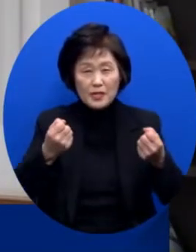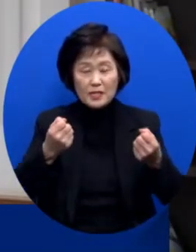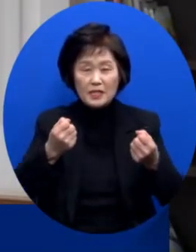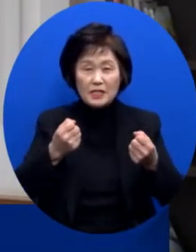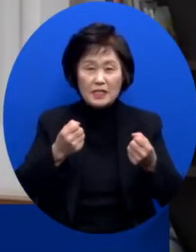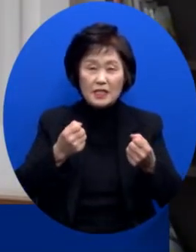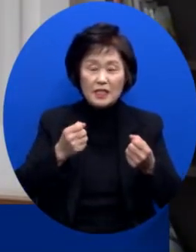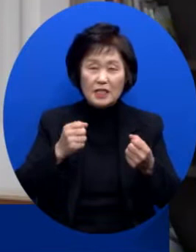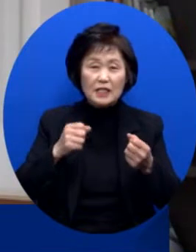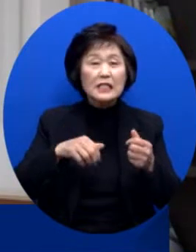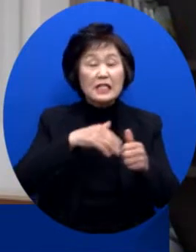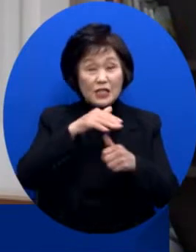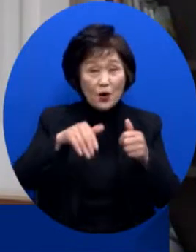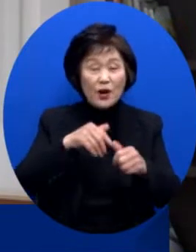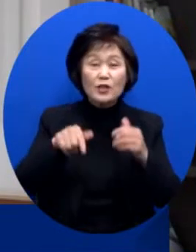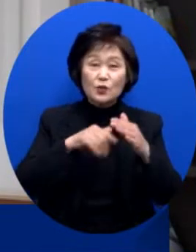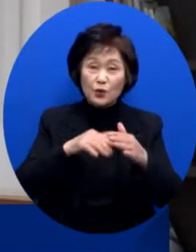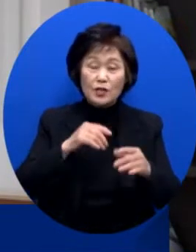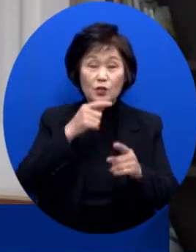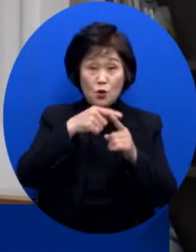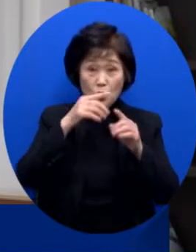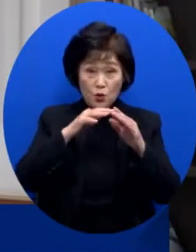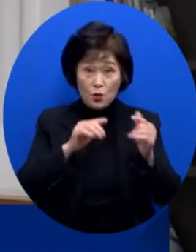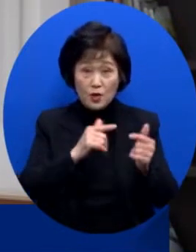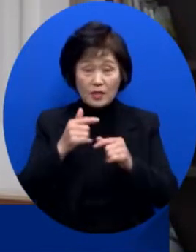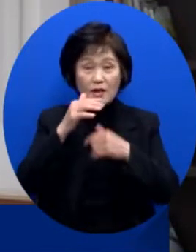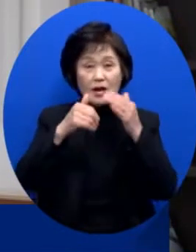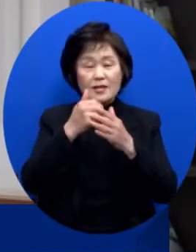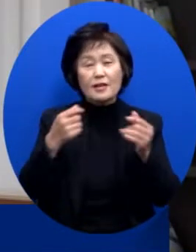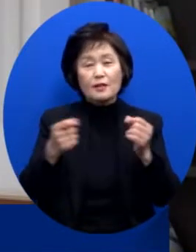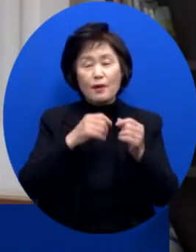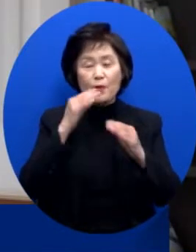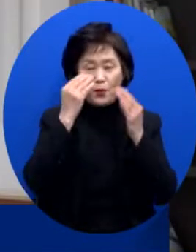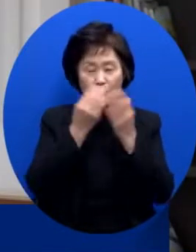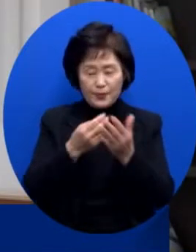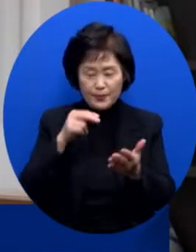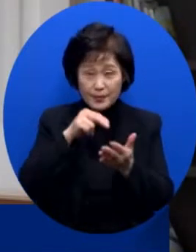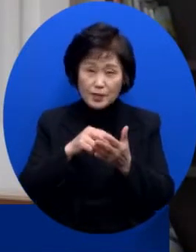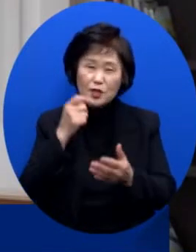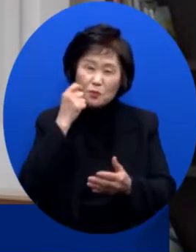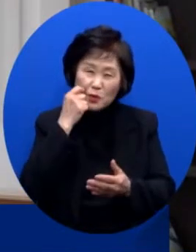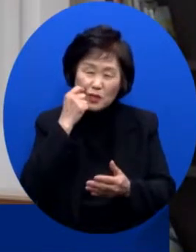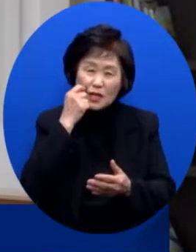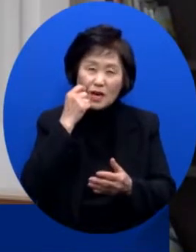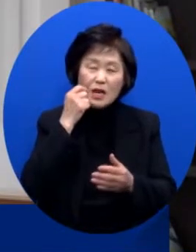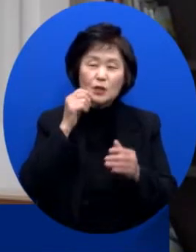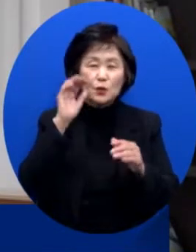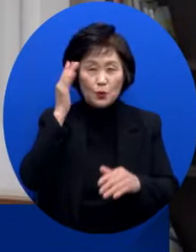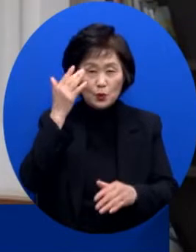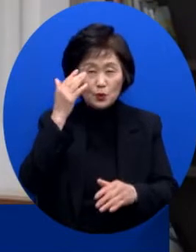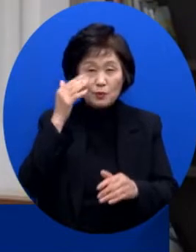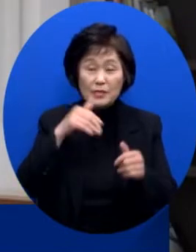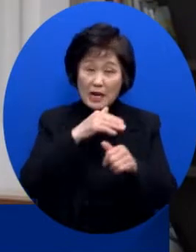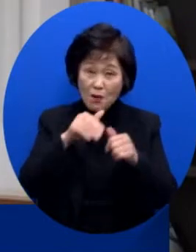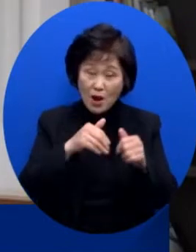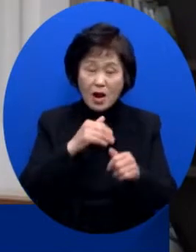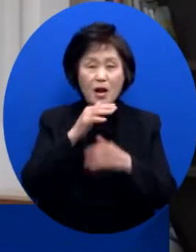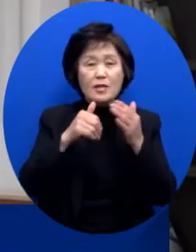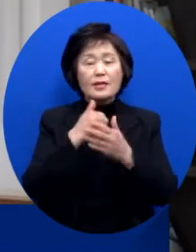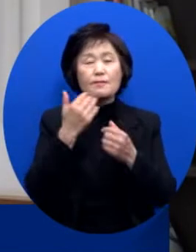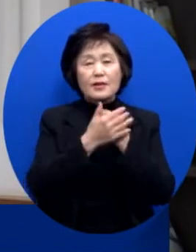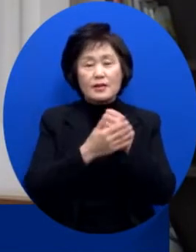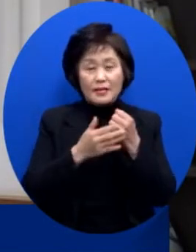세대 가운데 특별히 교회가 하나님 앞에 온전함으로 서지 못하는 이 시대 가운데 하나님의 은혜로 하나 되게